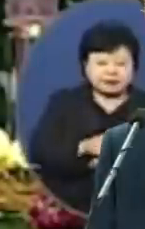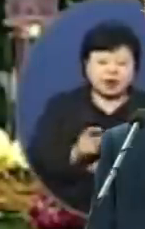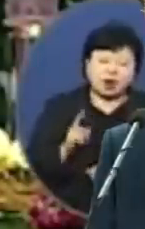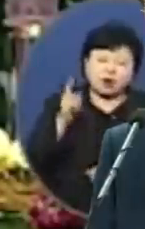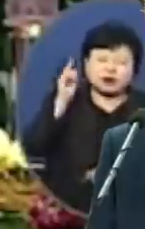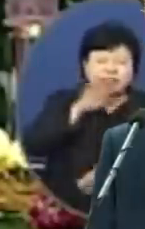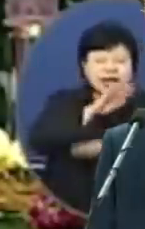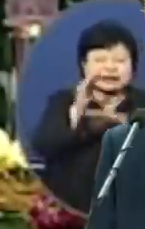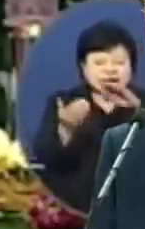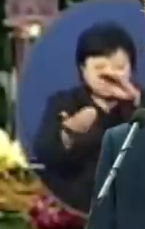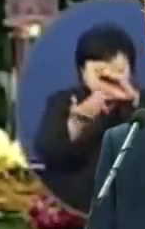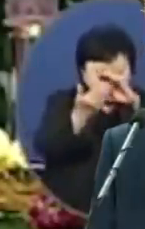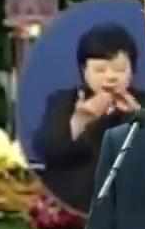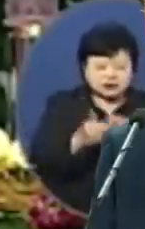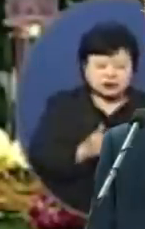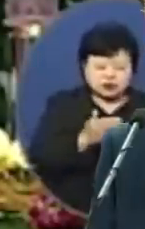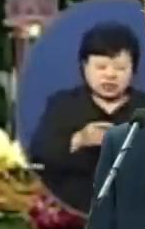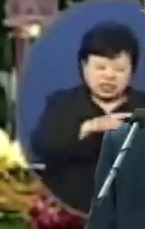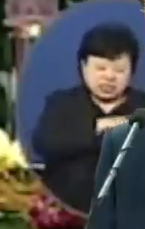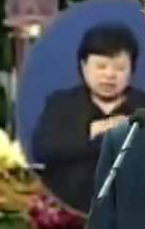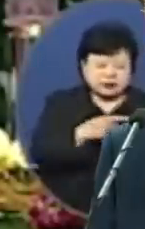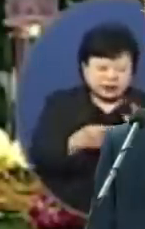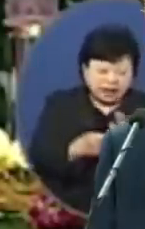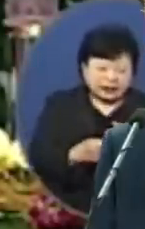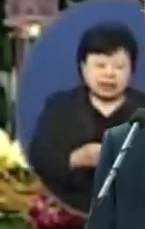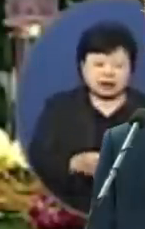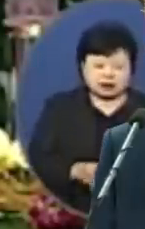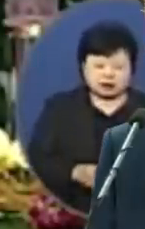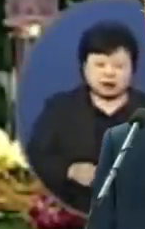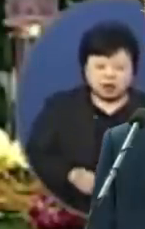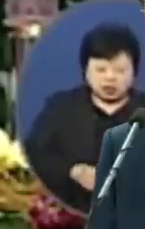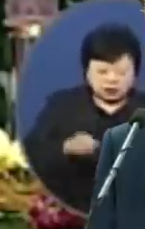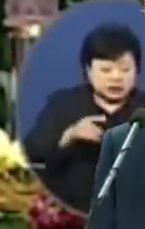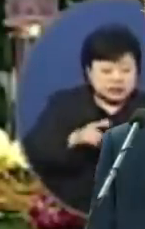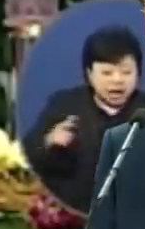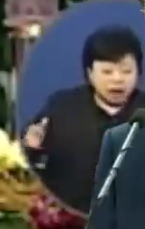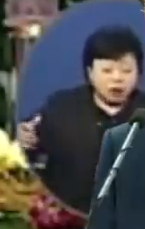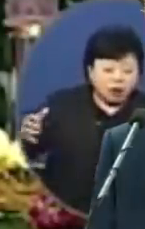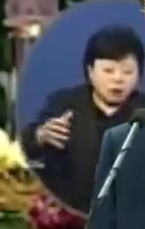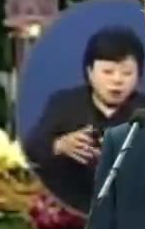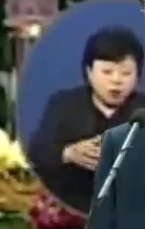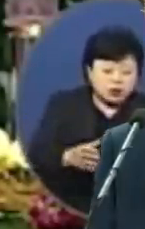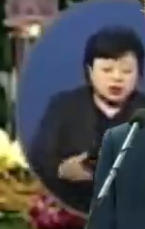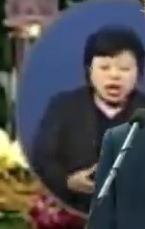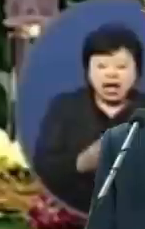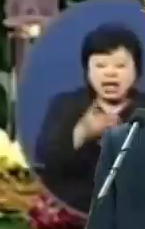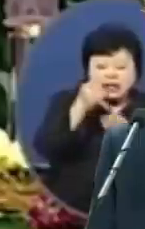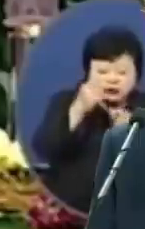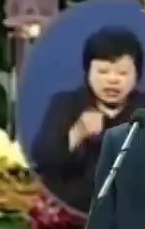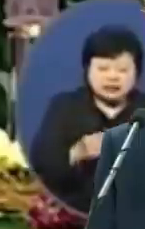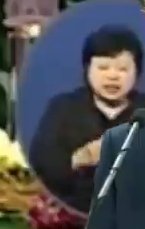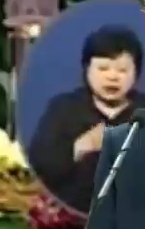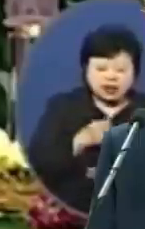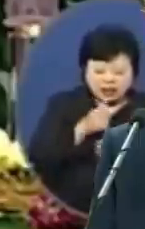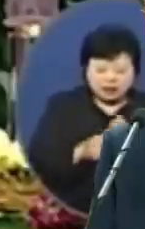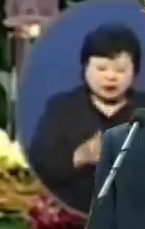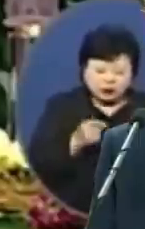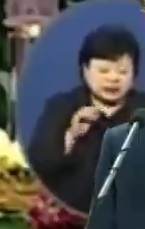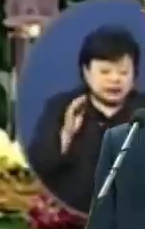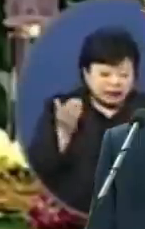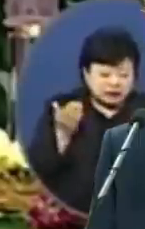하늘에 닿게 하여 우리 이름을 내고 온 주민에 흩어지지 않고 우리 뭉쳐서 하나로 살자. 하나님과